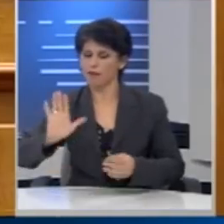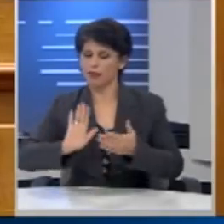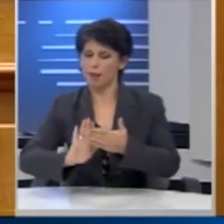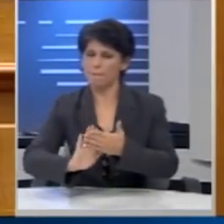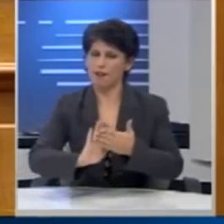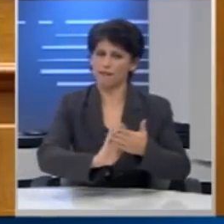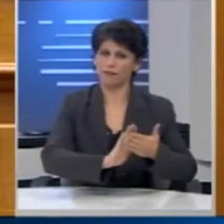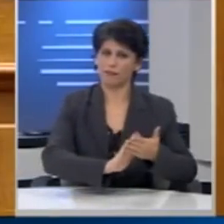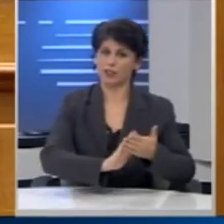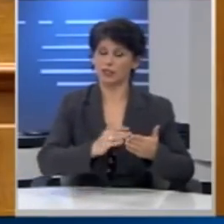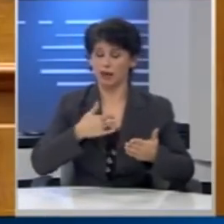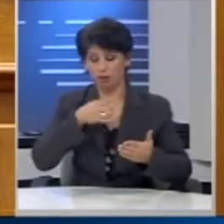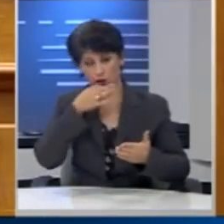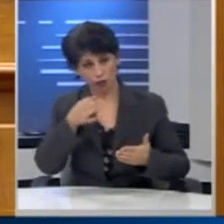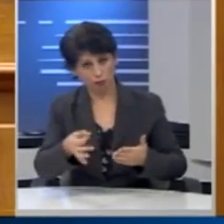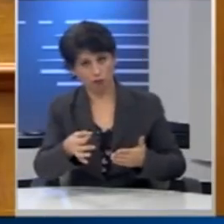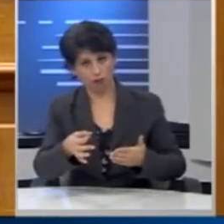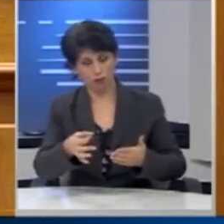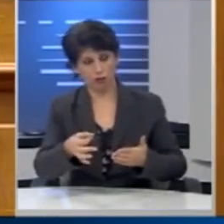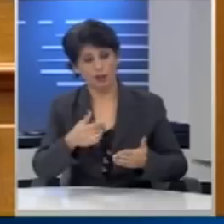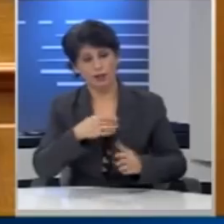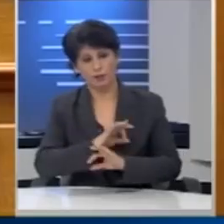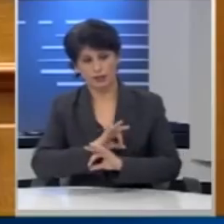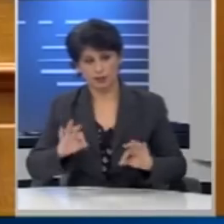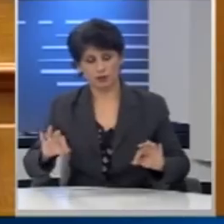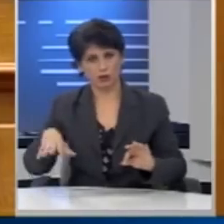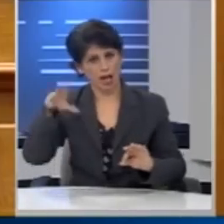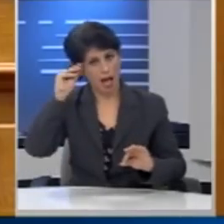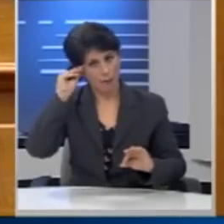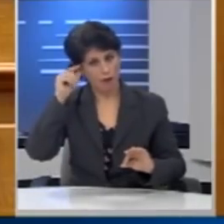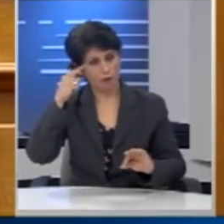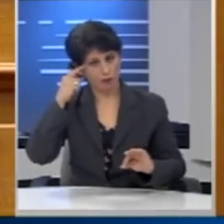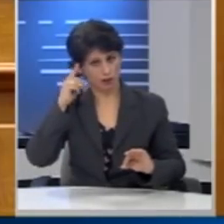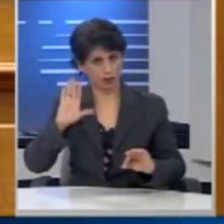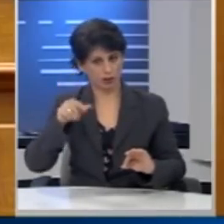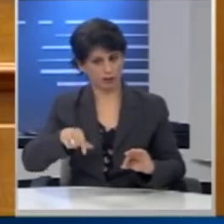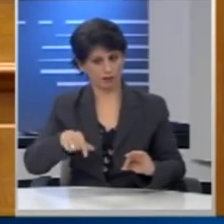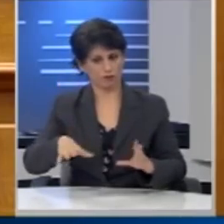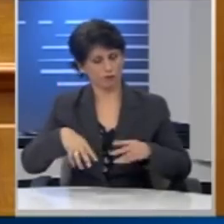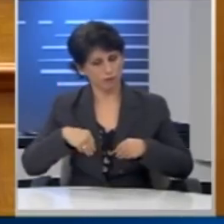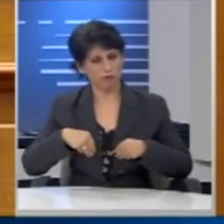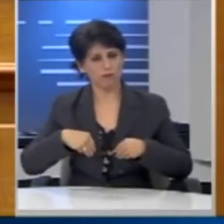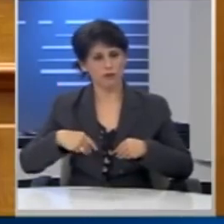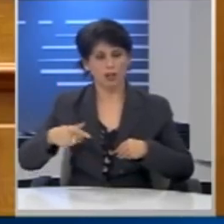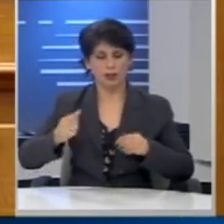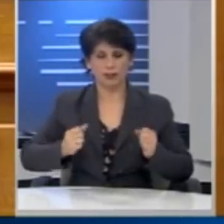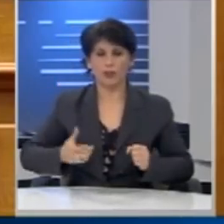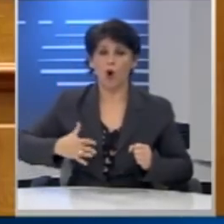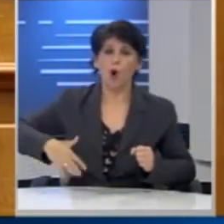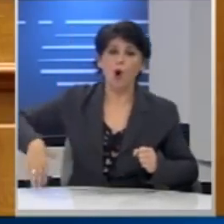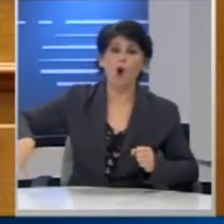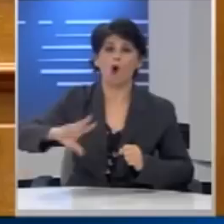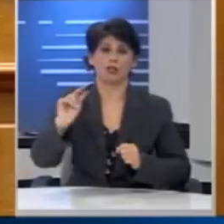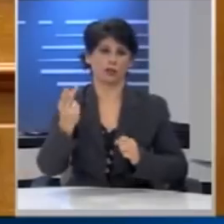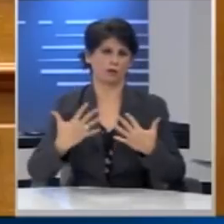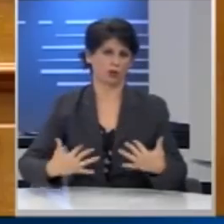δεν προσερχόμαστε, και θέλω να το τονίσω αυτό, και είμαι σίγουρος ότι η άποψη αυτή απηχεί τη θέση όλης της